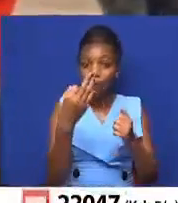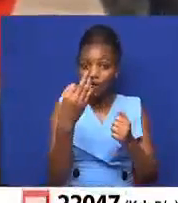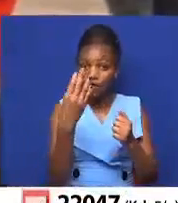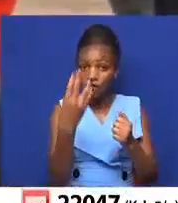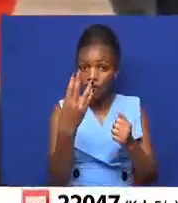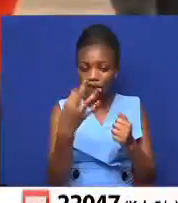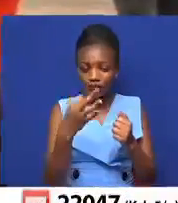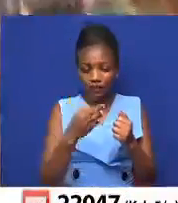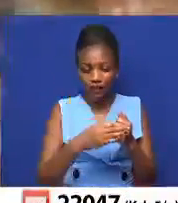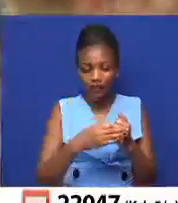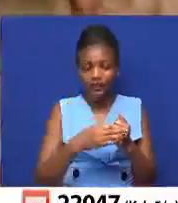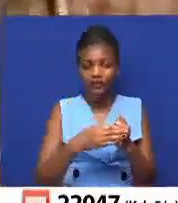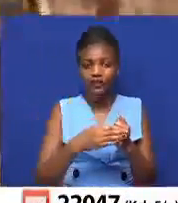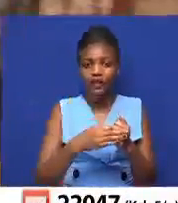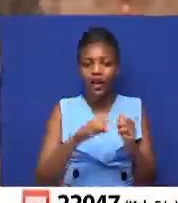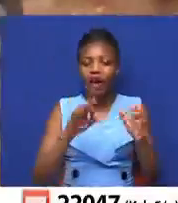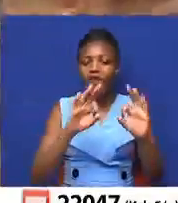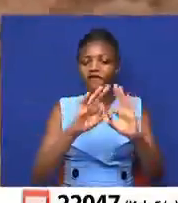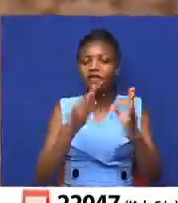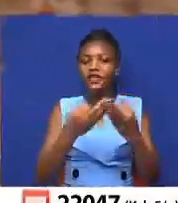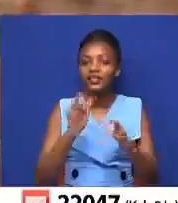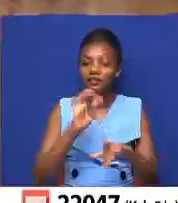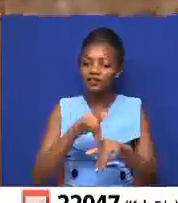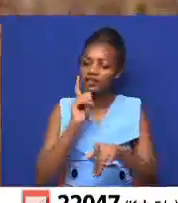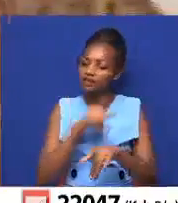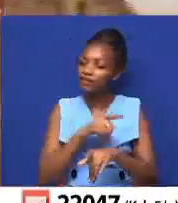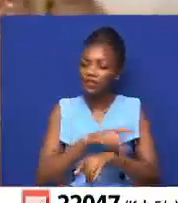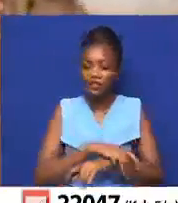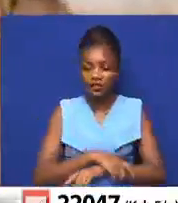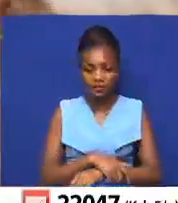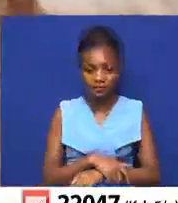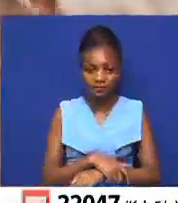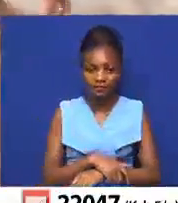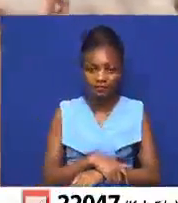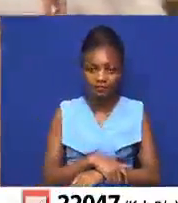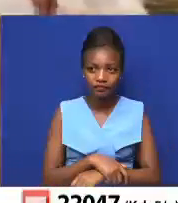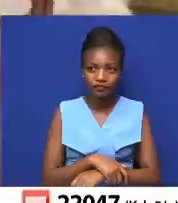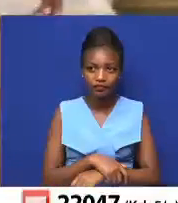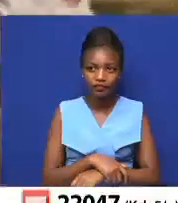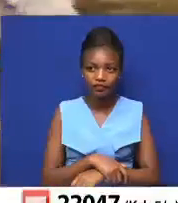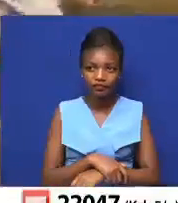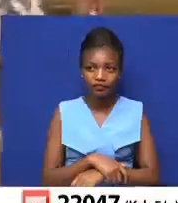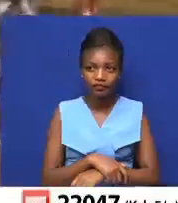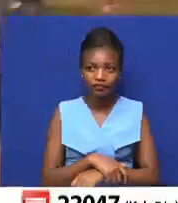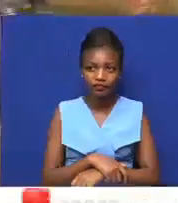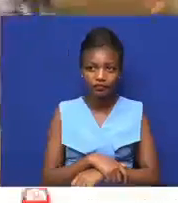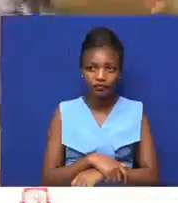bila makao. Lydia Gashomo, TV 47.